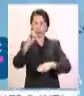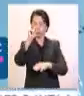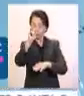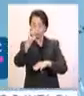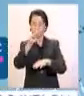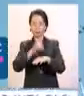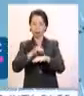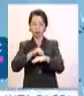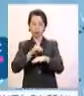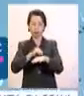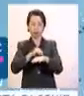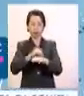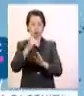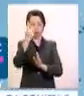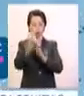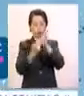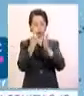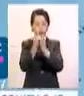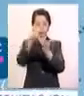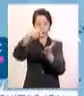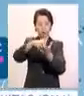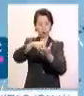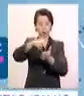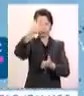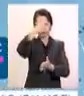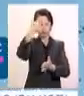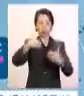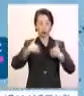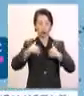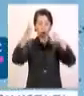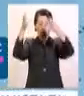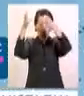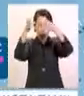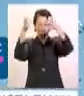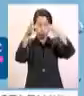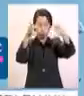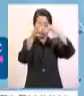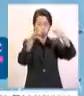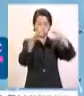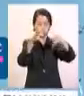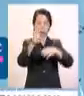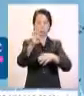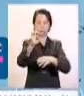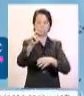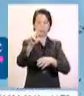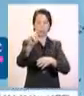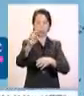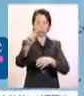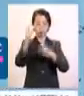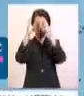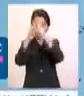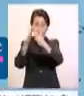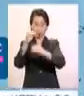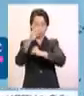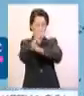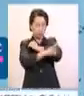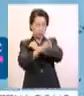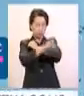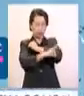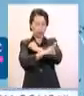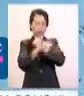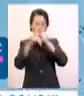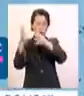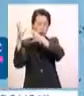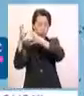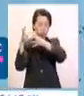masa lagi, sekitar satu jam lagi, memandangkan terdapat kelompok awan hujan di daerah Bentong, Pahang dan juga Negeri Sembilan yang